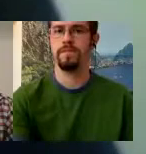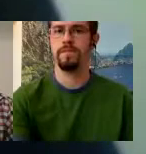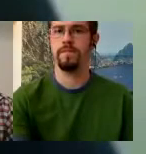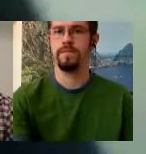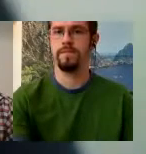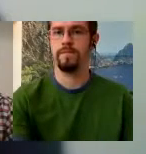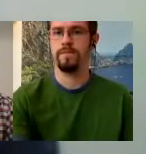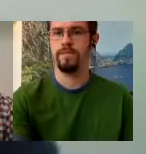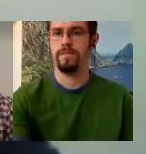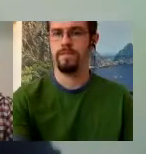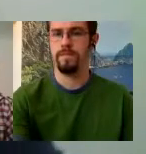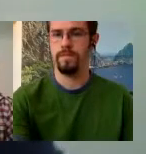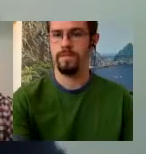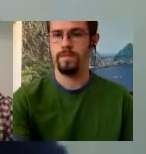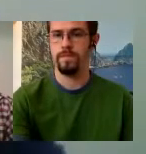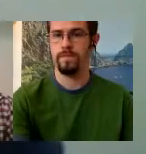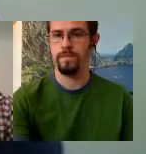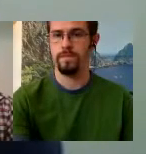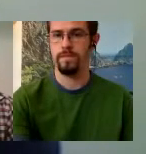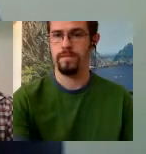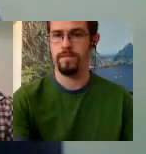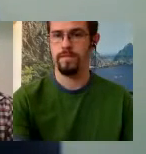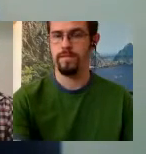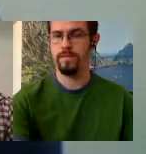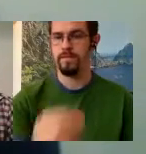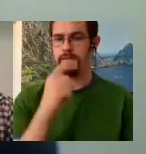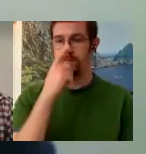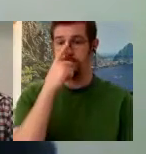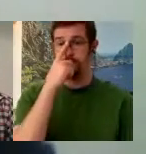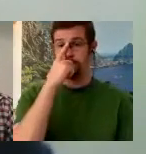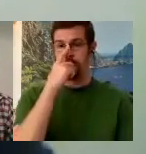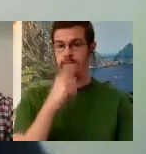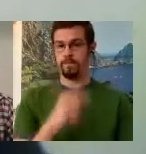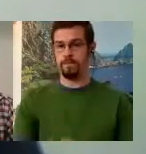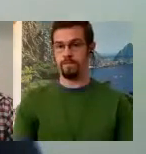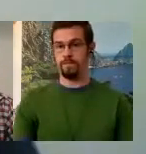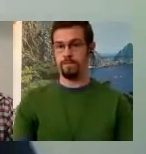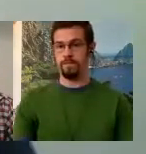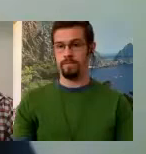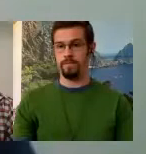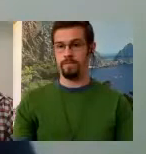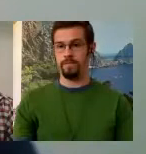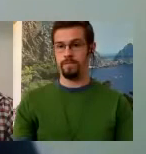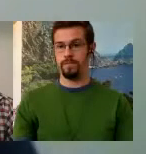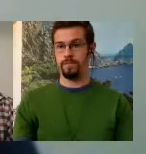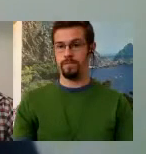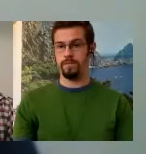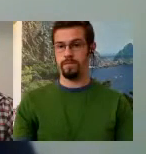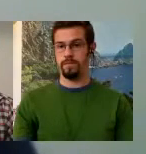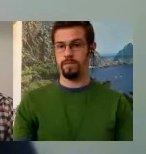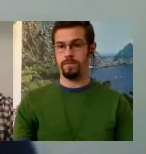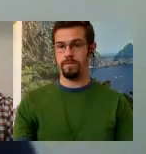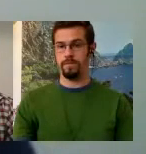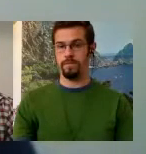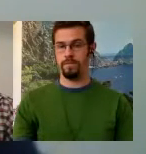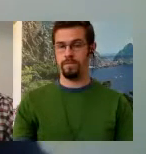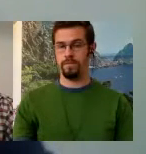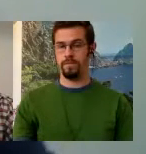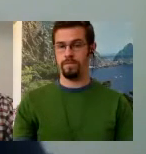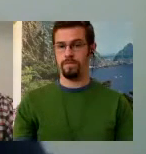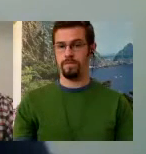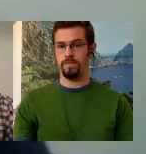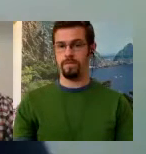فيما بعد اخترت تقييم اخر، وذلك كتبت بعض الكلمات بكتابة لغة الاشارات على